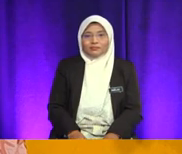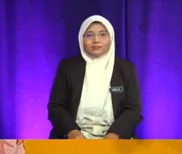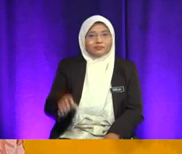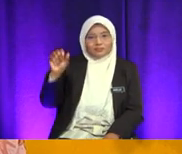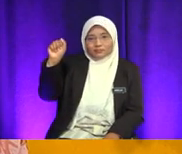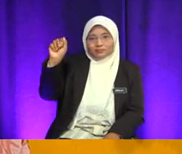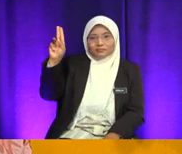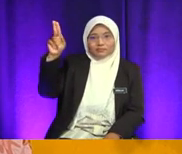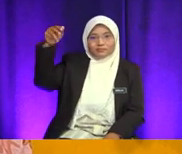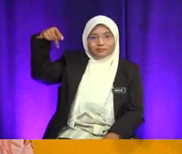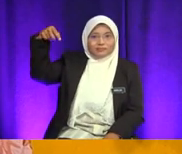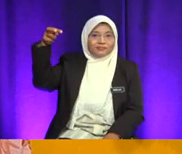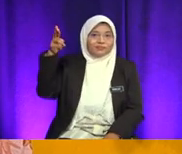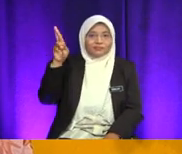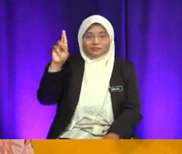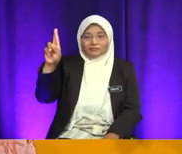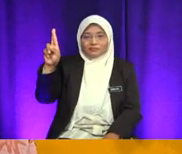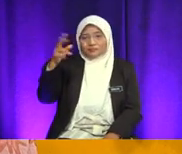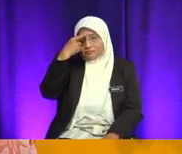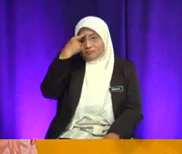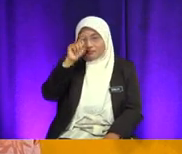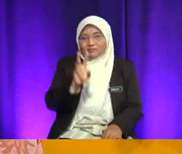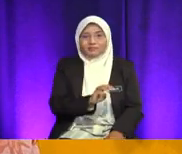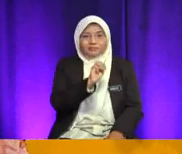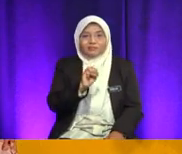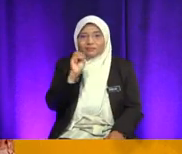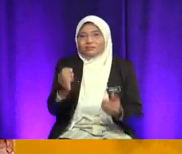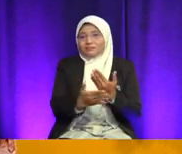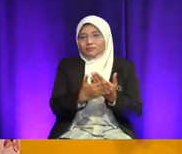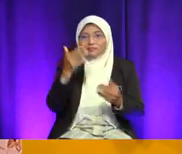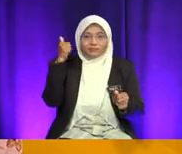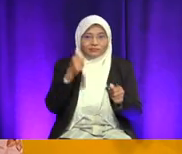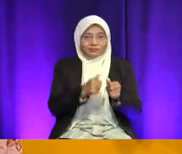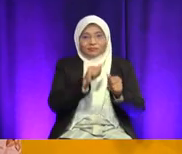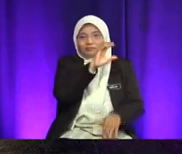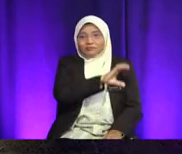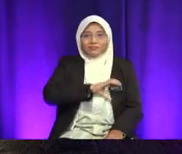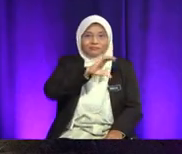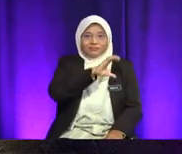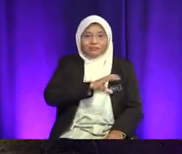mengingat tentang ciri-ciri negara berdaulat muda